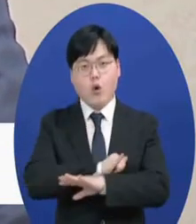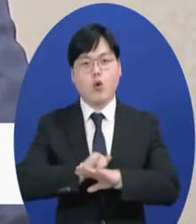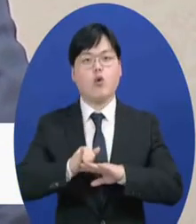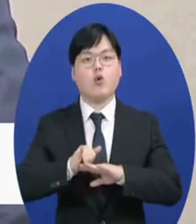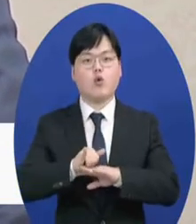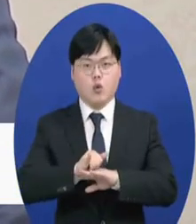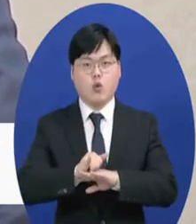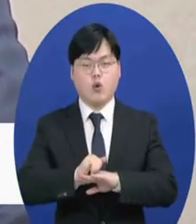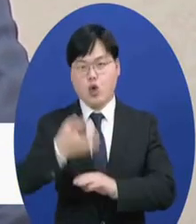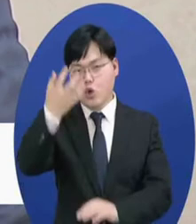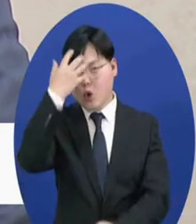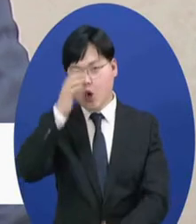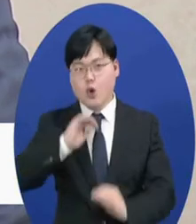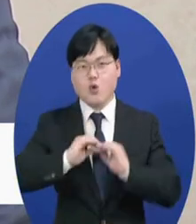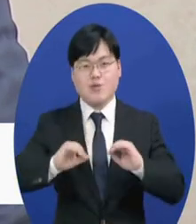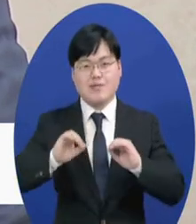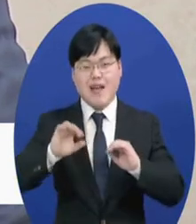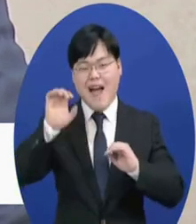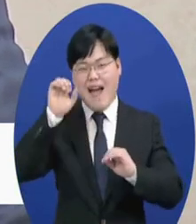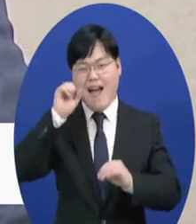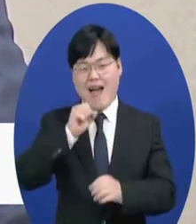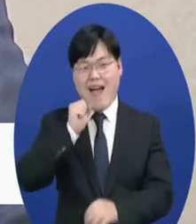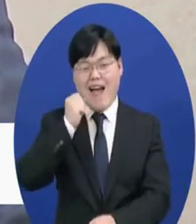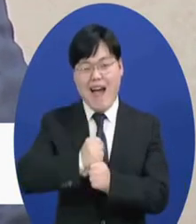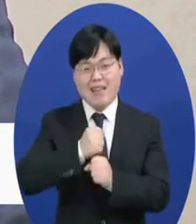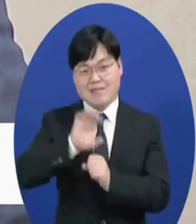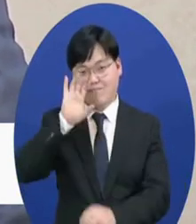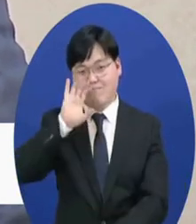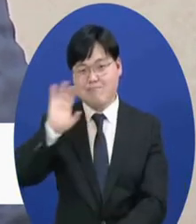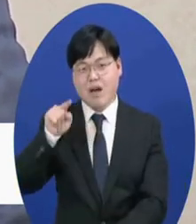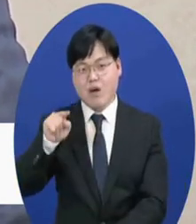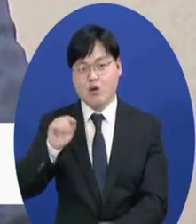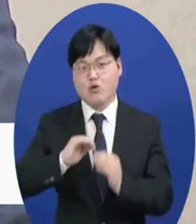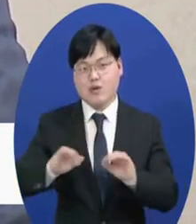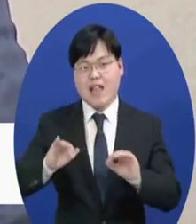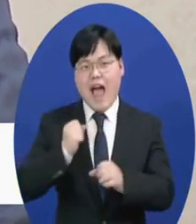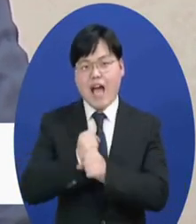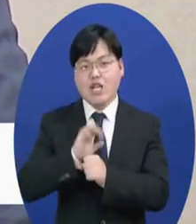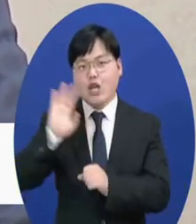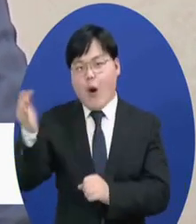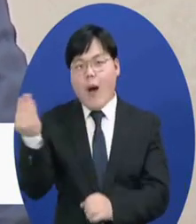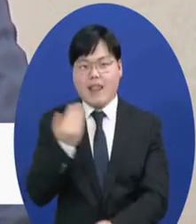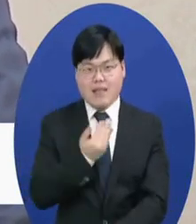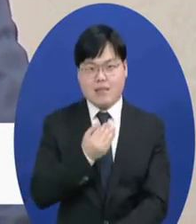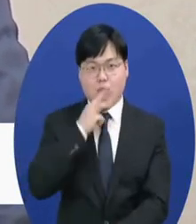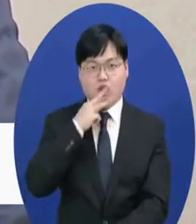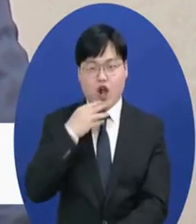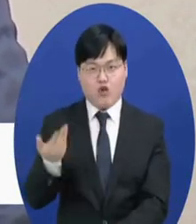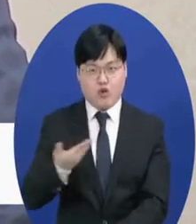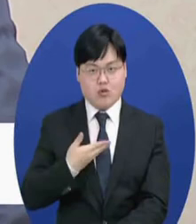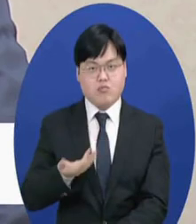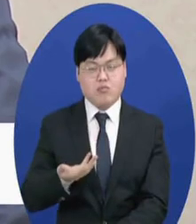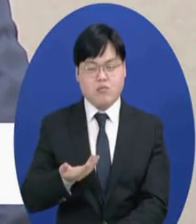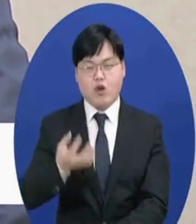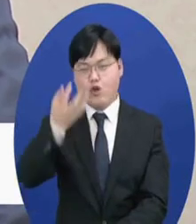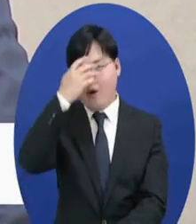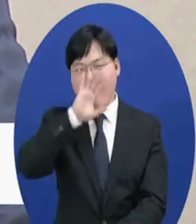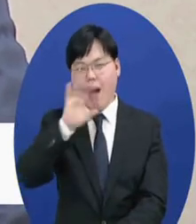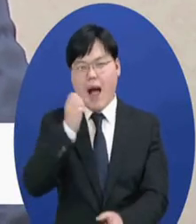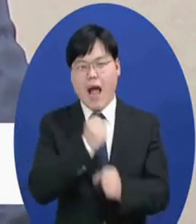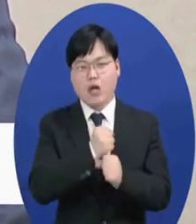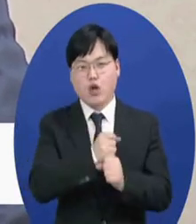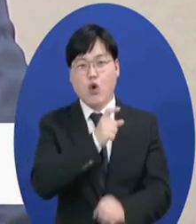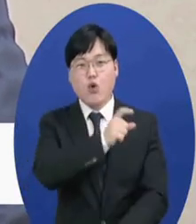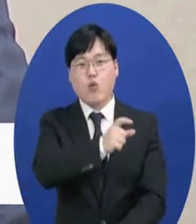улсууд төрийн тусгай ажлаар тусгай үүрэг гүйцэтгэж явсан гэж ингэж мэдээлсэн. Төрийн захиргааны